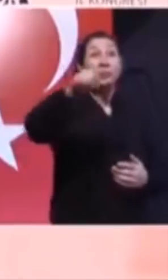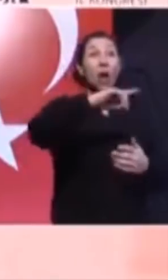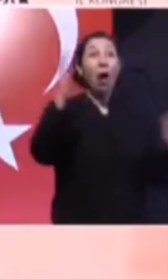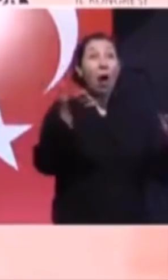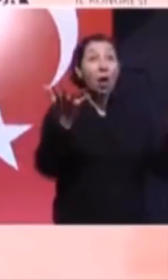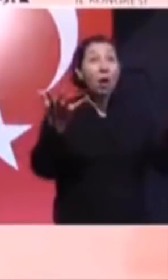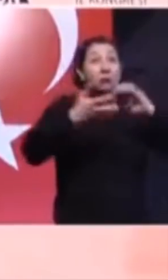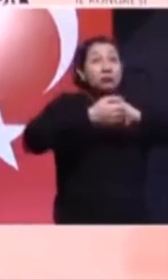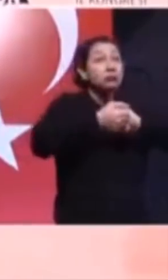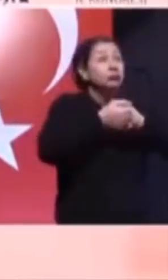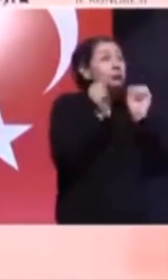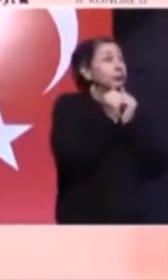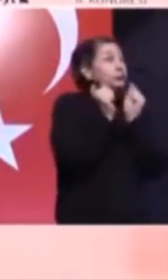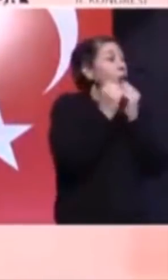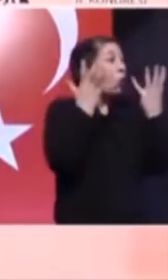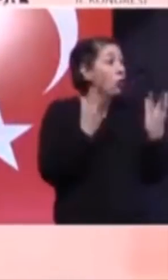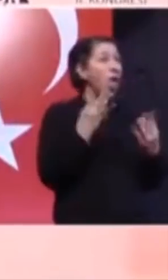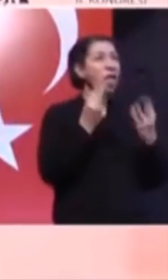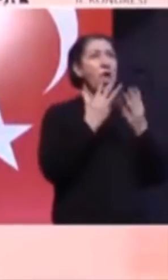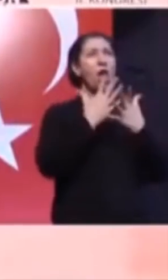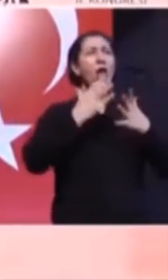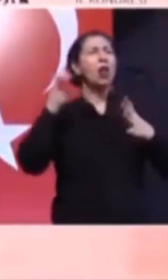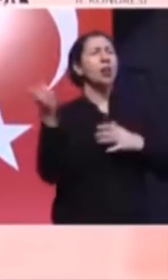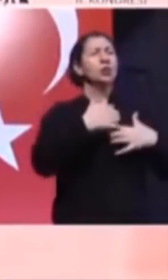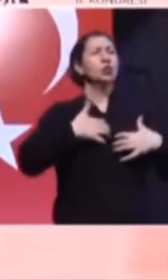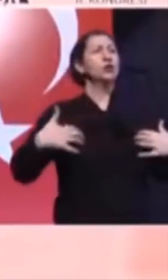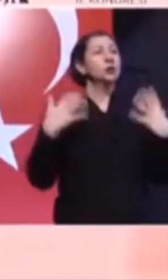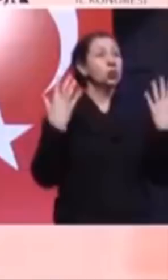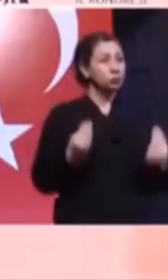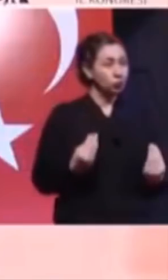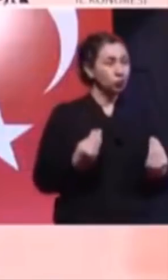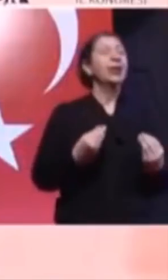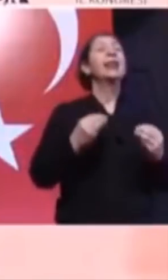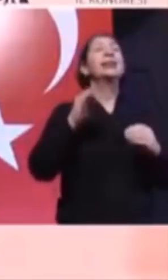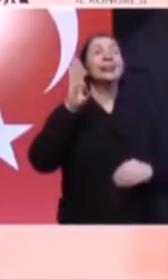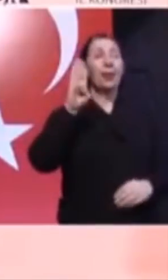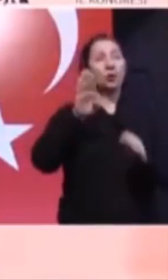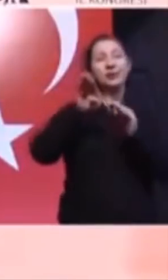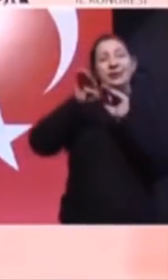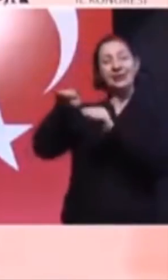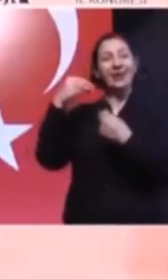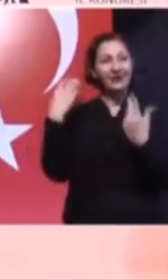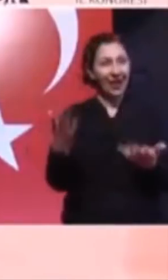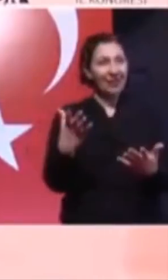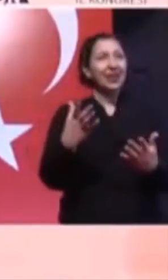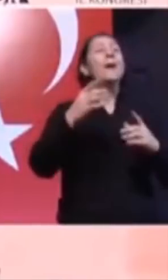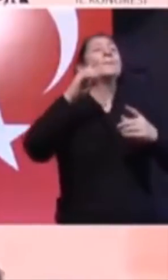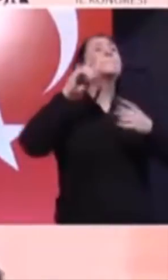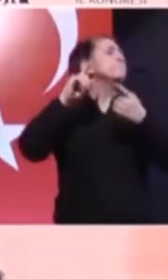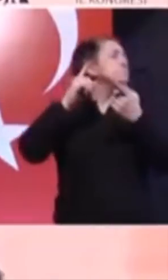arada durmamızın en önemli güvencesi olmuştur. Demokrasiye katkı sunan